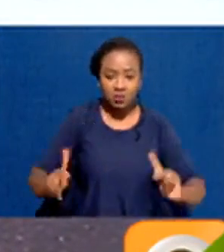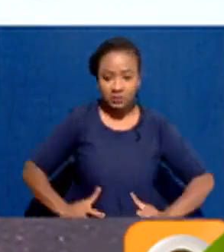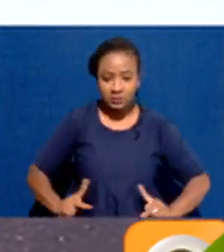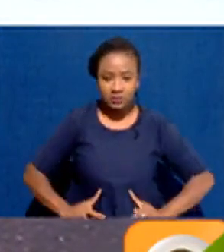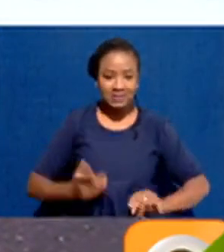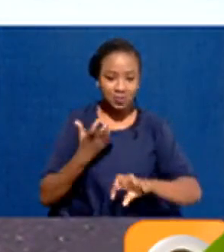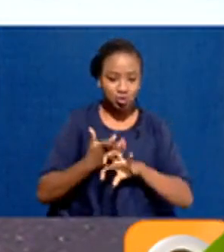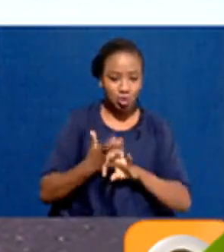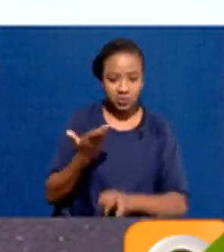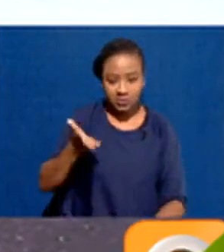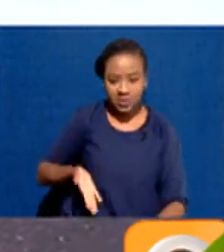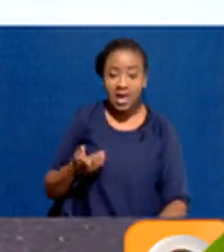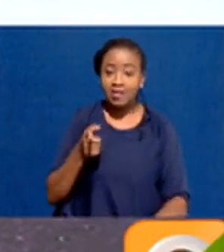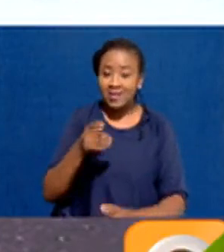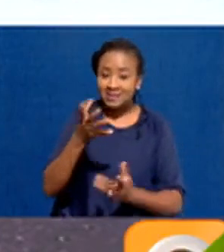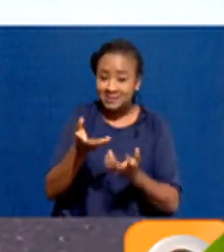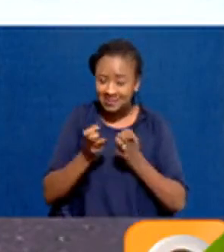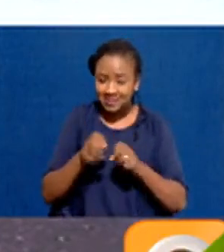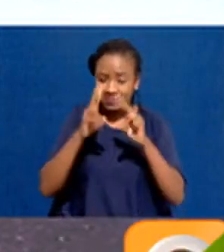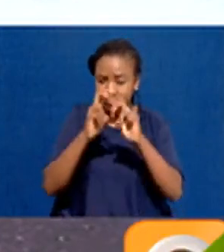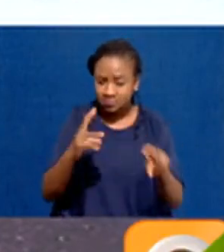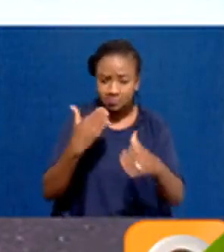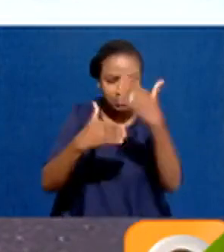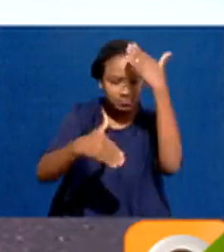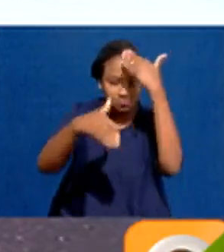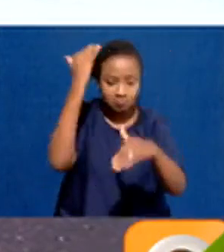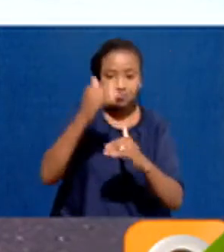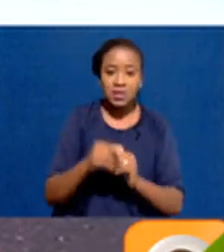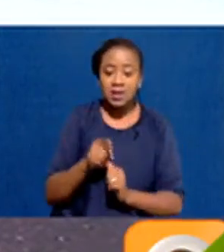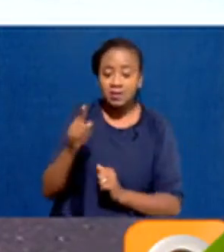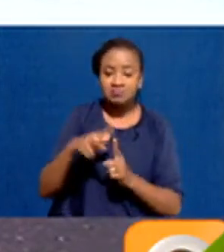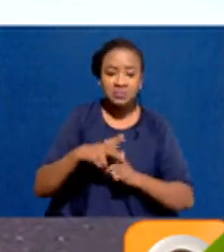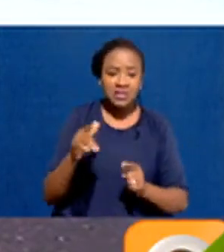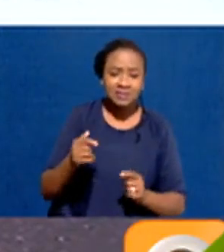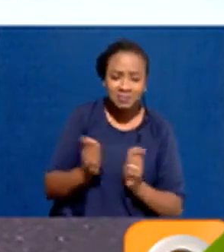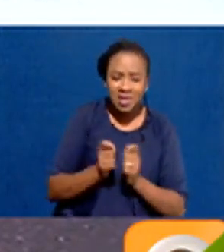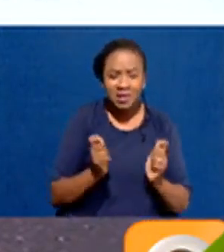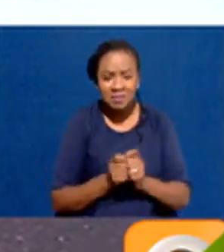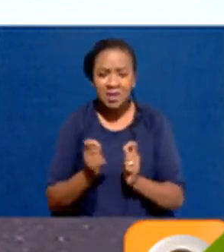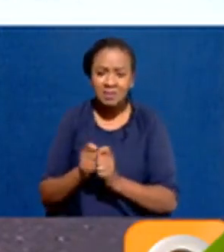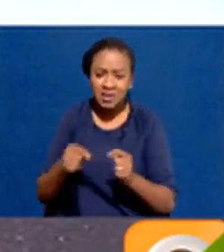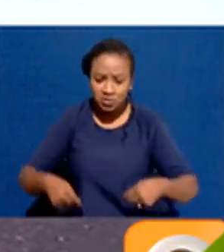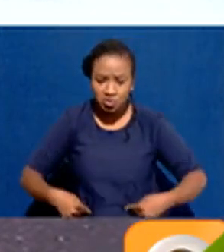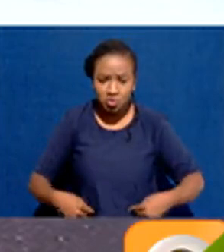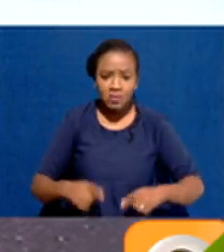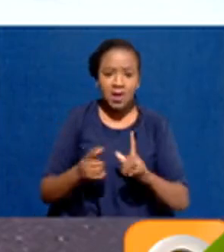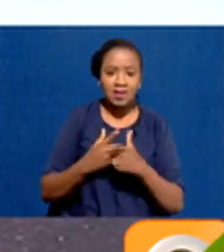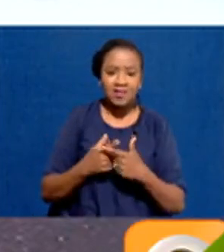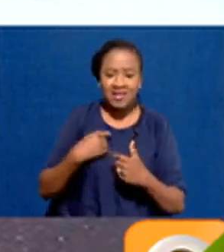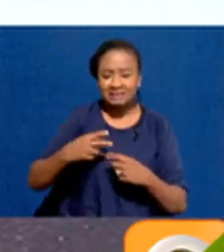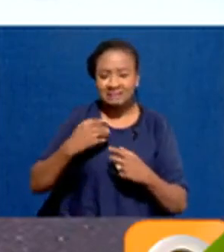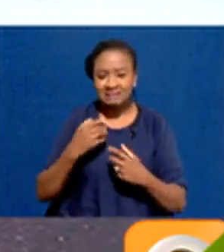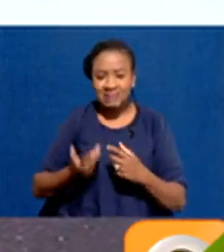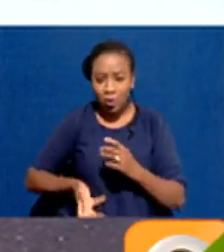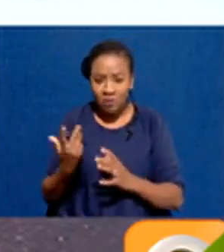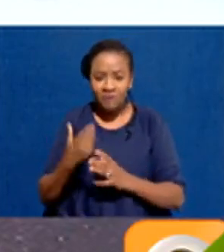huu ambao huhitaji vipimo kutoka wataalamu wa kiafya huanza kama maumivu tumboni na wakati wa kutoa mkojo. Katika